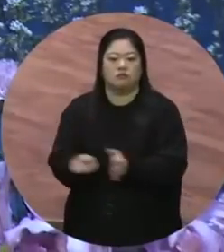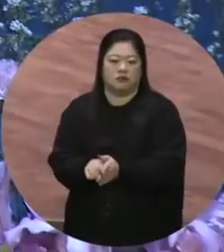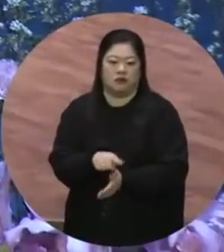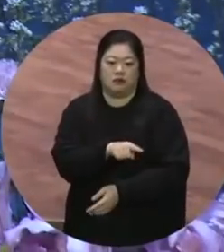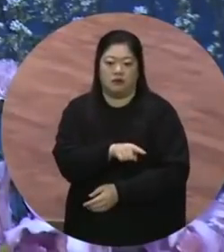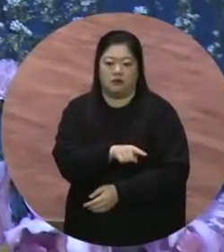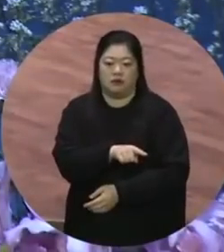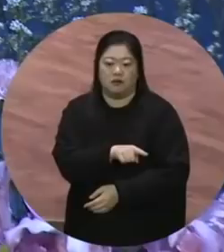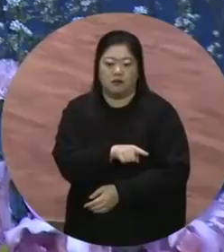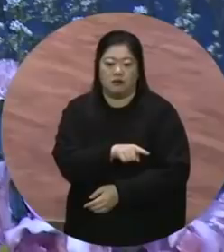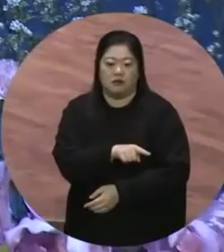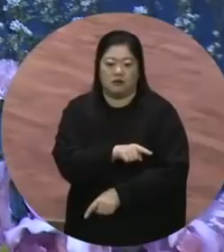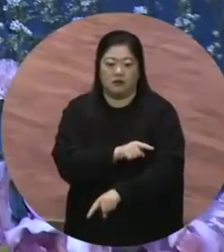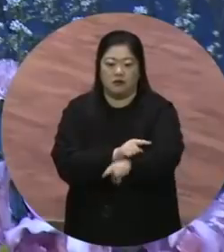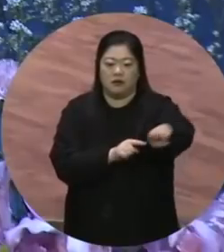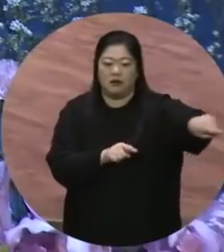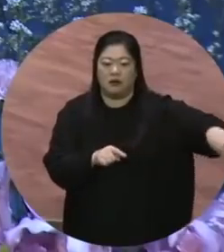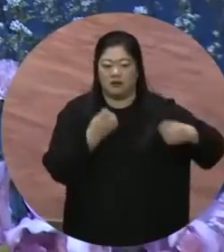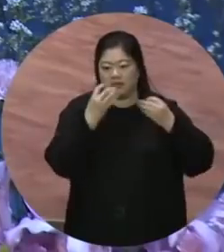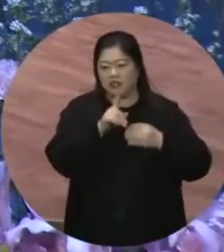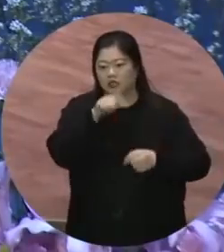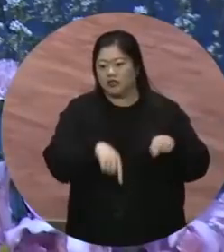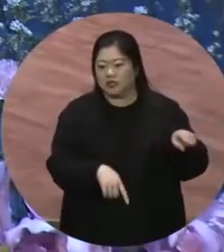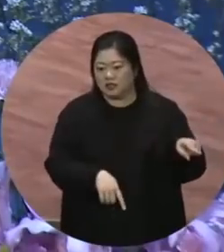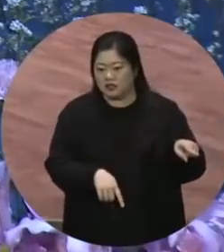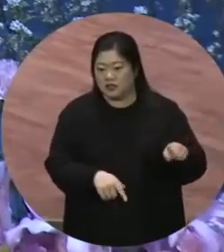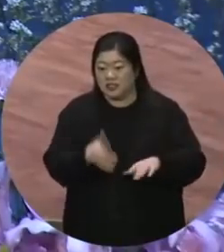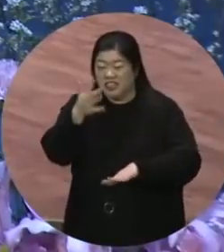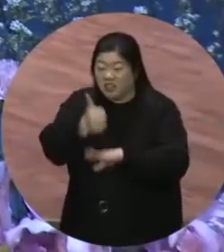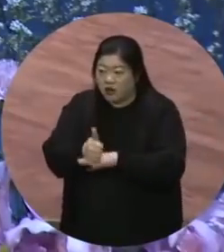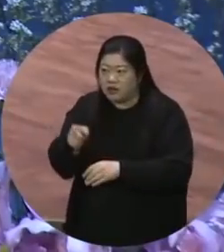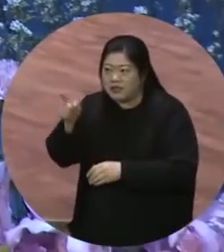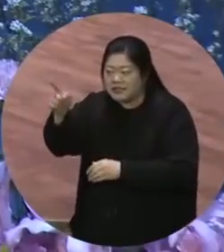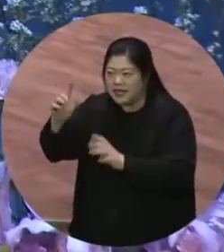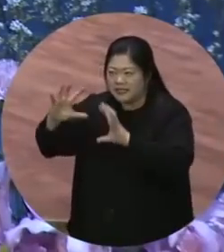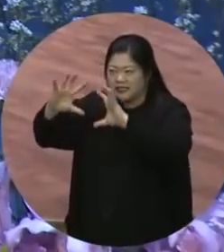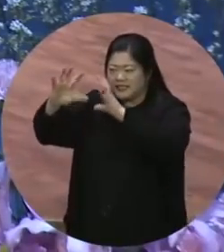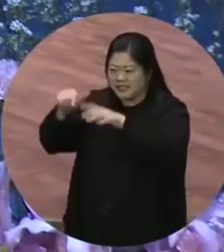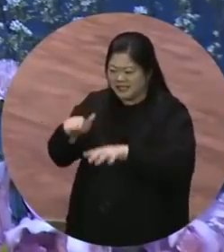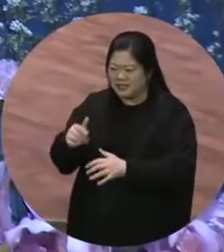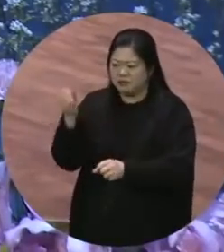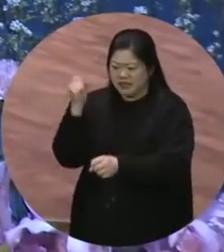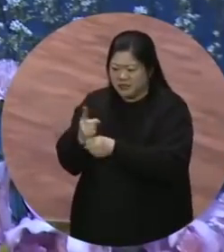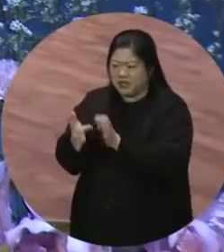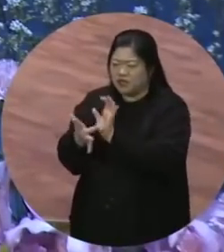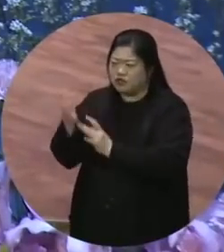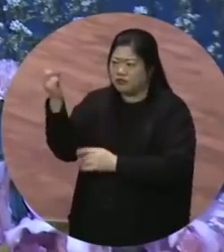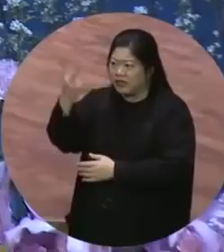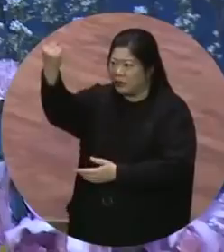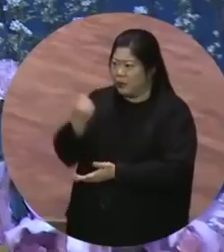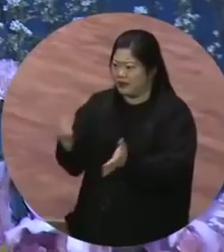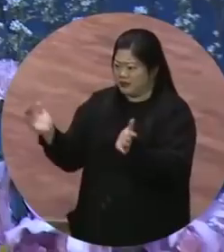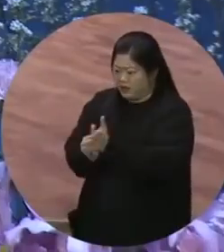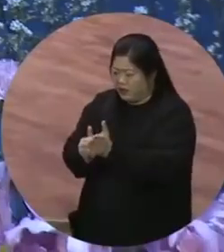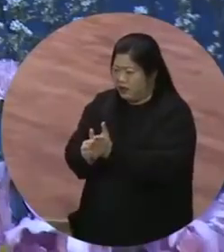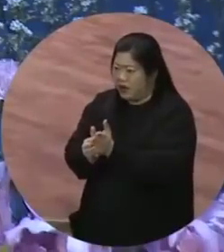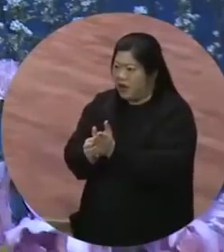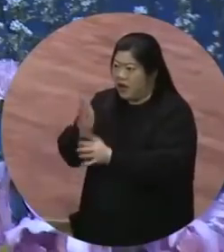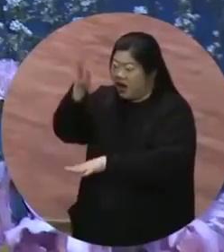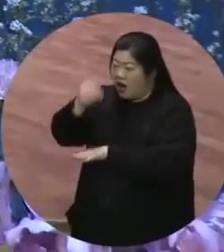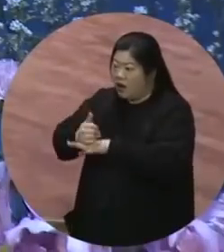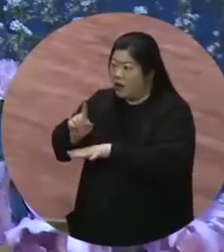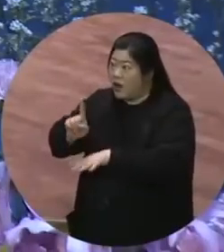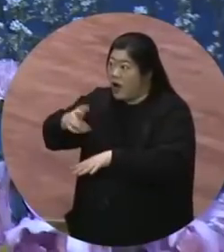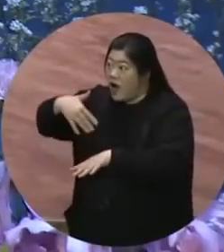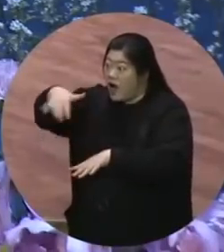단체들이, 그런 종파들입니다. 그래서 시안부 종말론을 강조하며 성경 비유들을 자기들